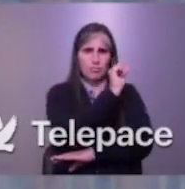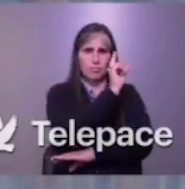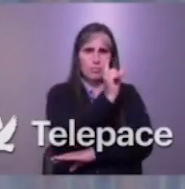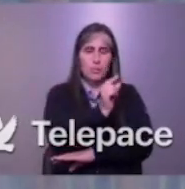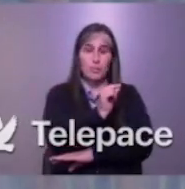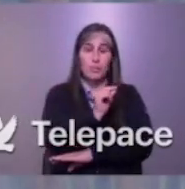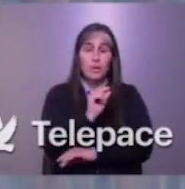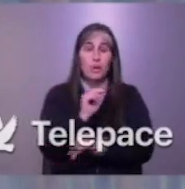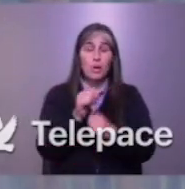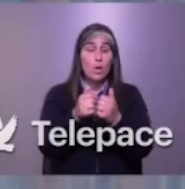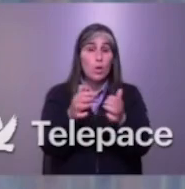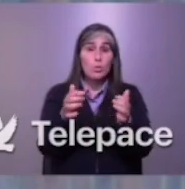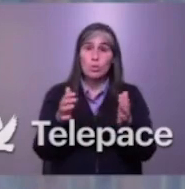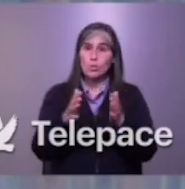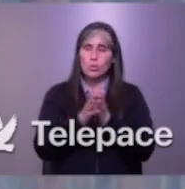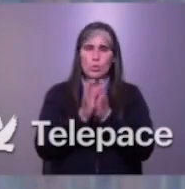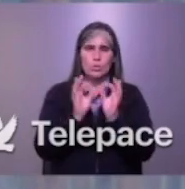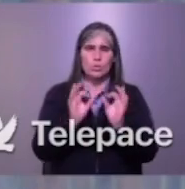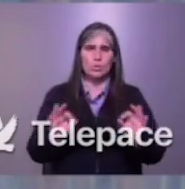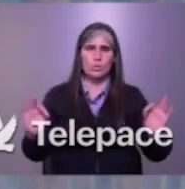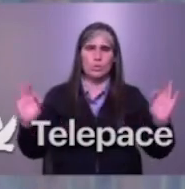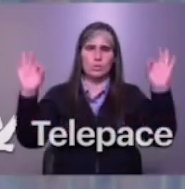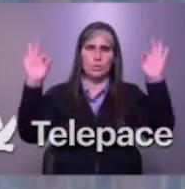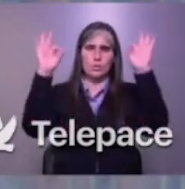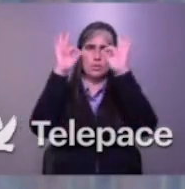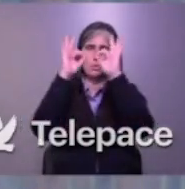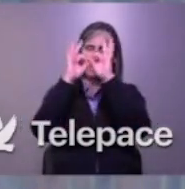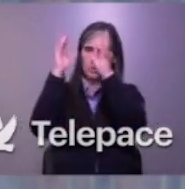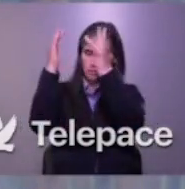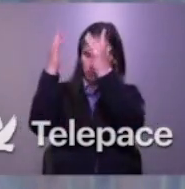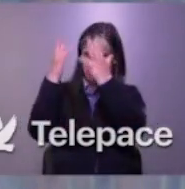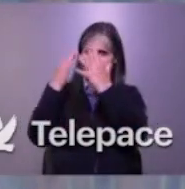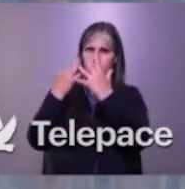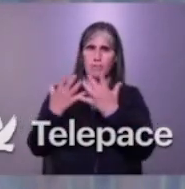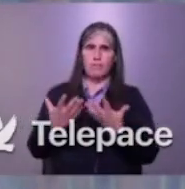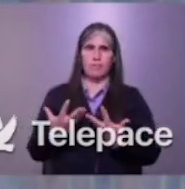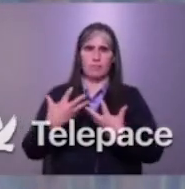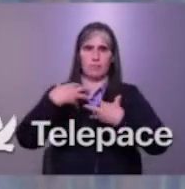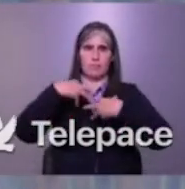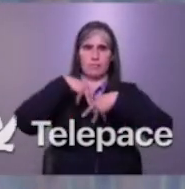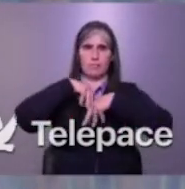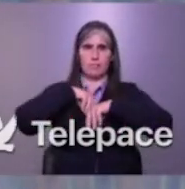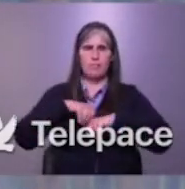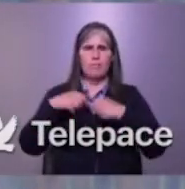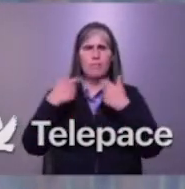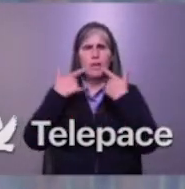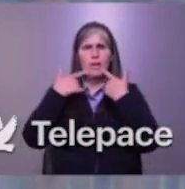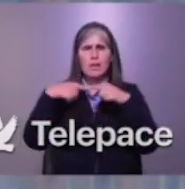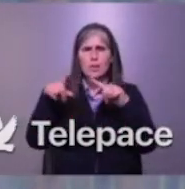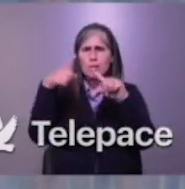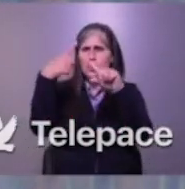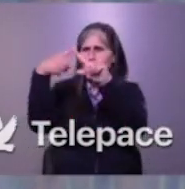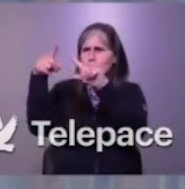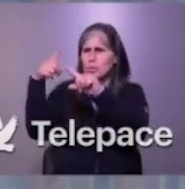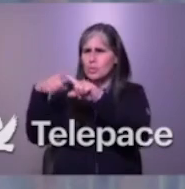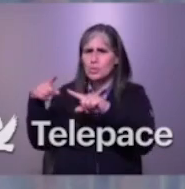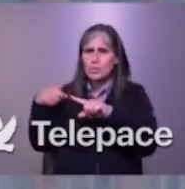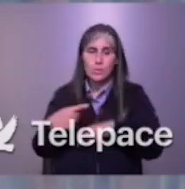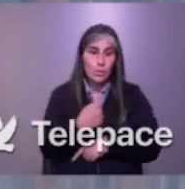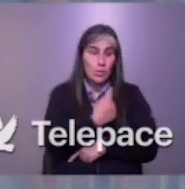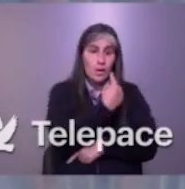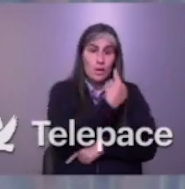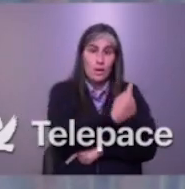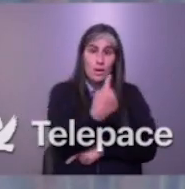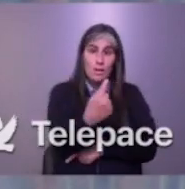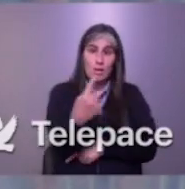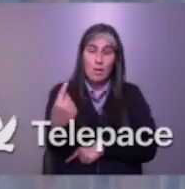Ed essi furono tutti pieni di Spirito Santo e cominciarono a parlare in altre lingue